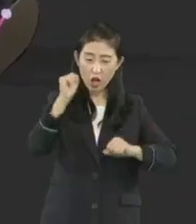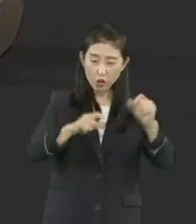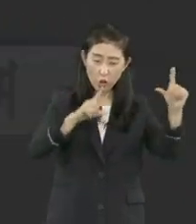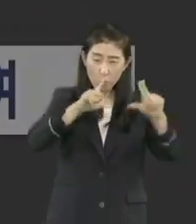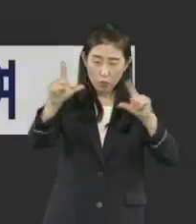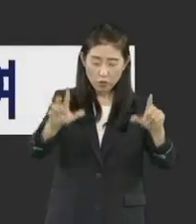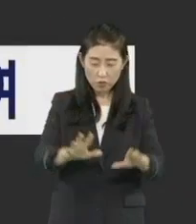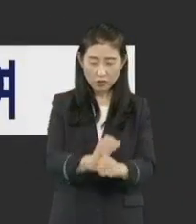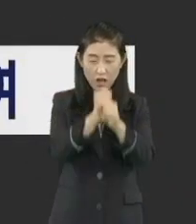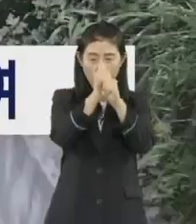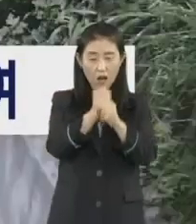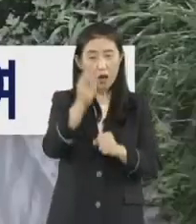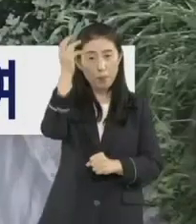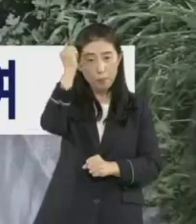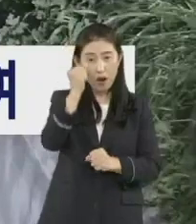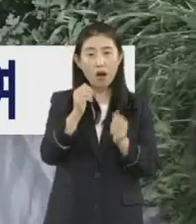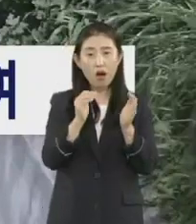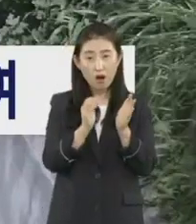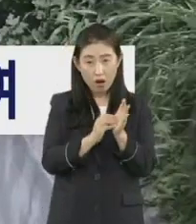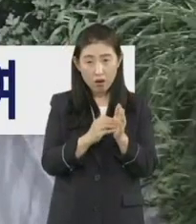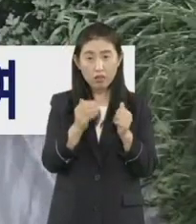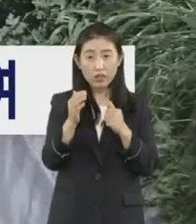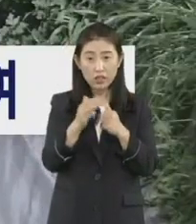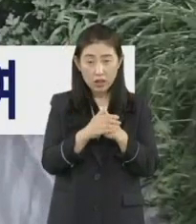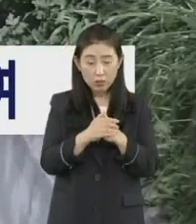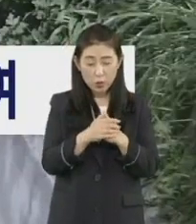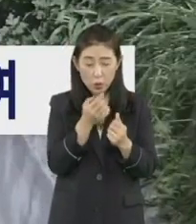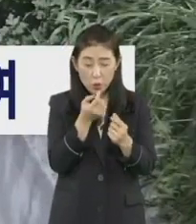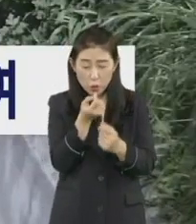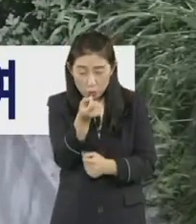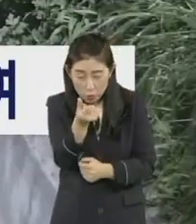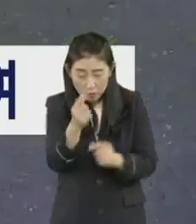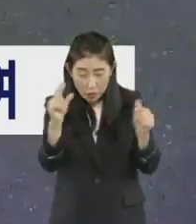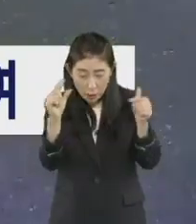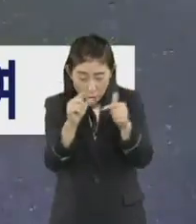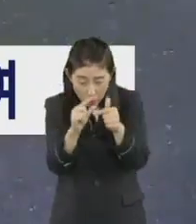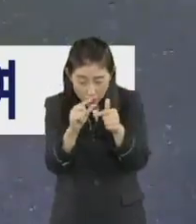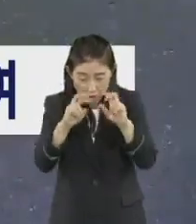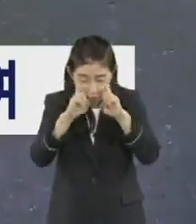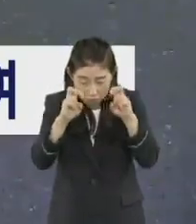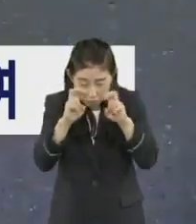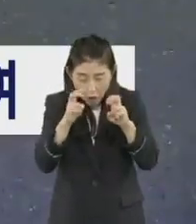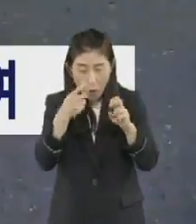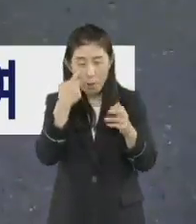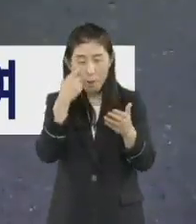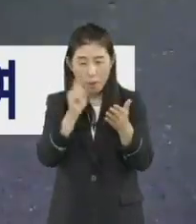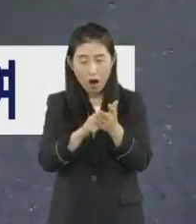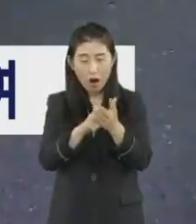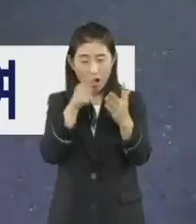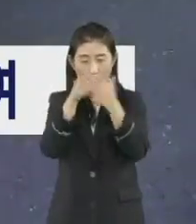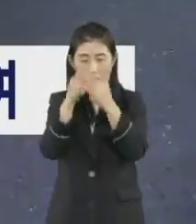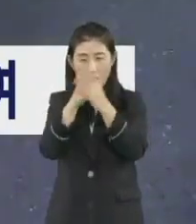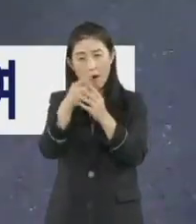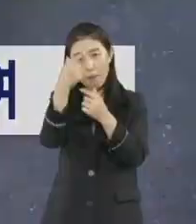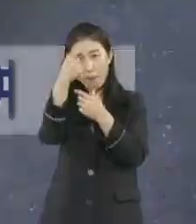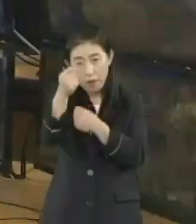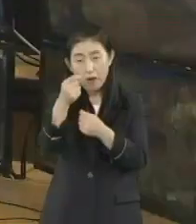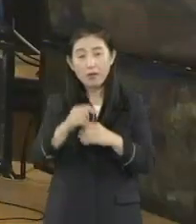패턴을 학습시켰기 때문에 화면 20분의 1 크기의 작은 상황까지 찾아낼 정도로 정확도가